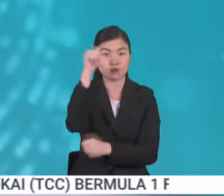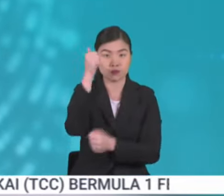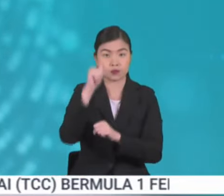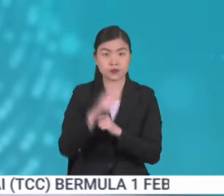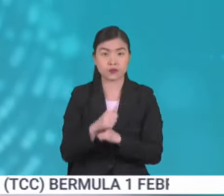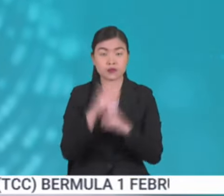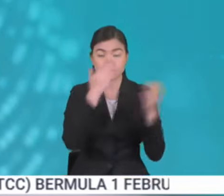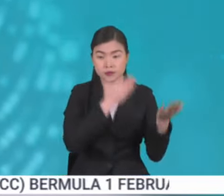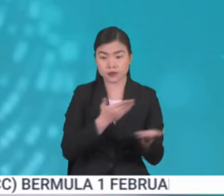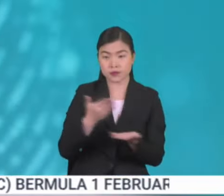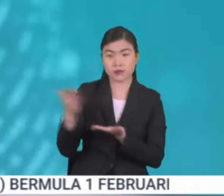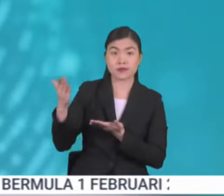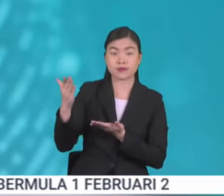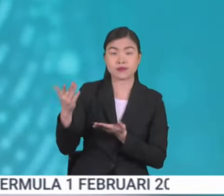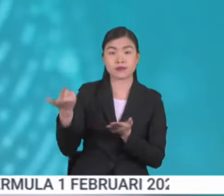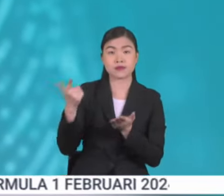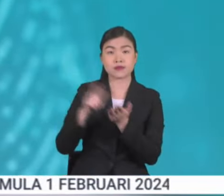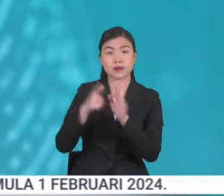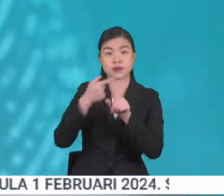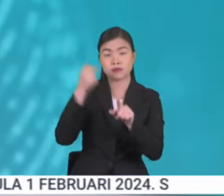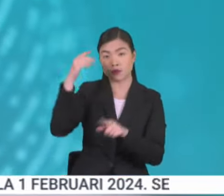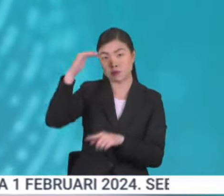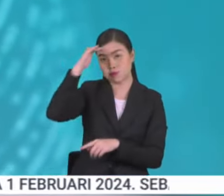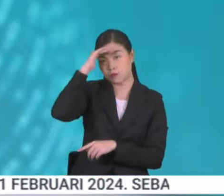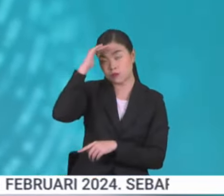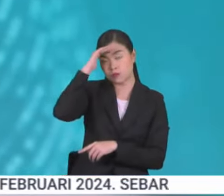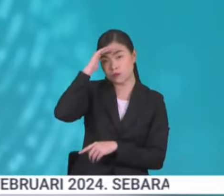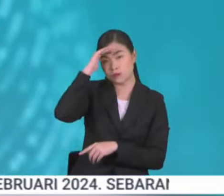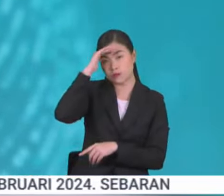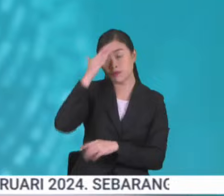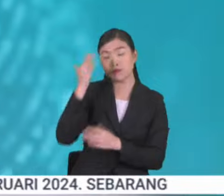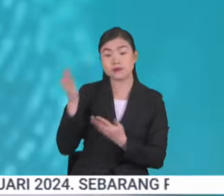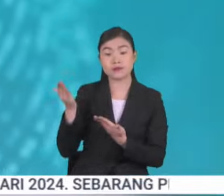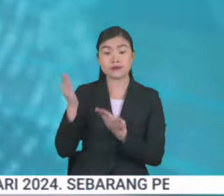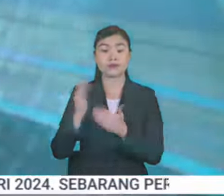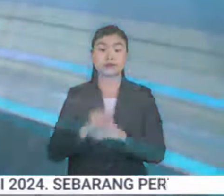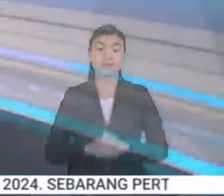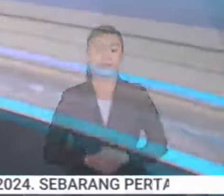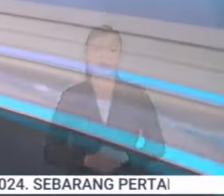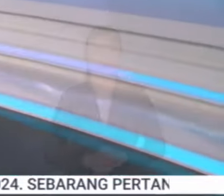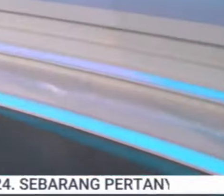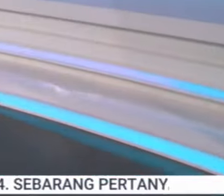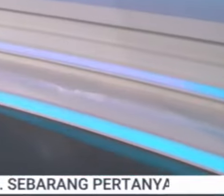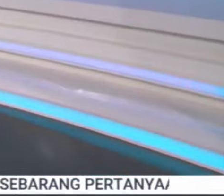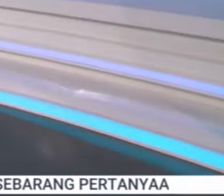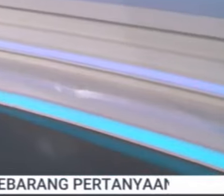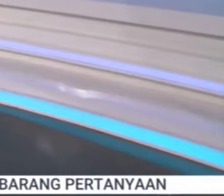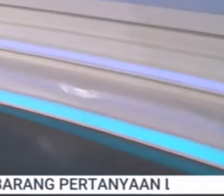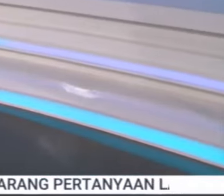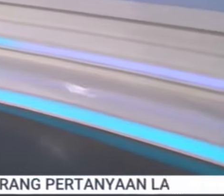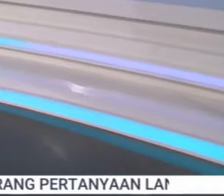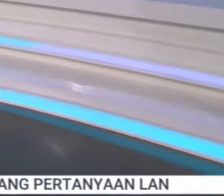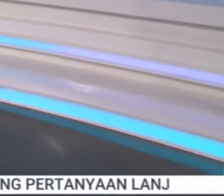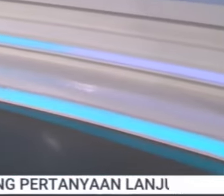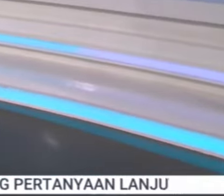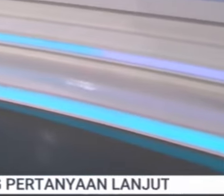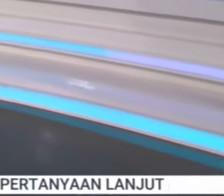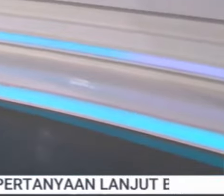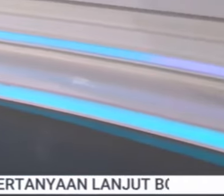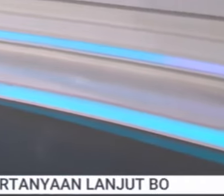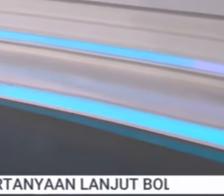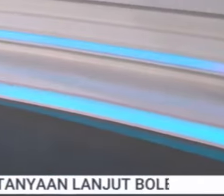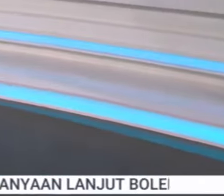itu antara perkembangan semasa dari Johor. Erwin Zaid teruskan dengan laporan yang telah disediakan.